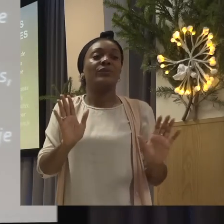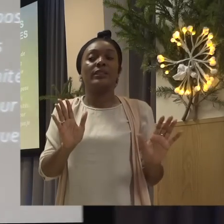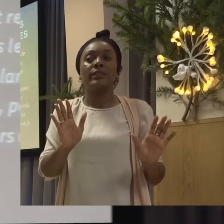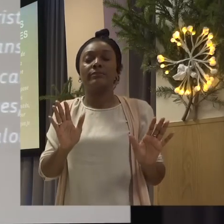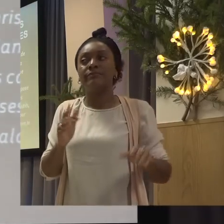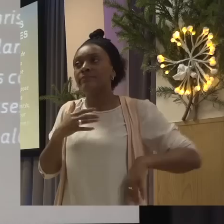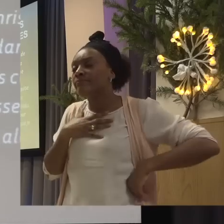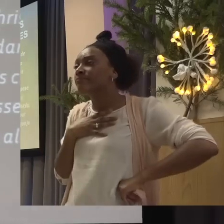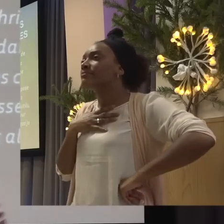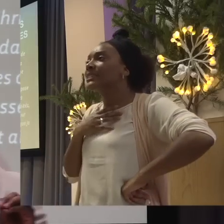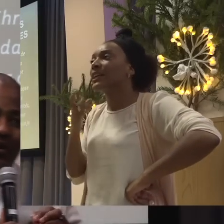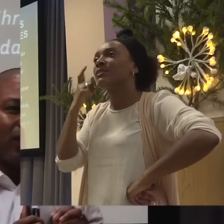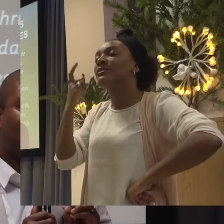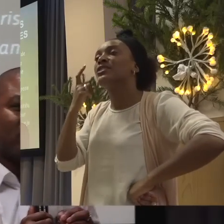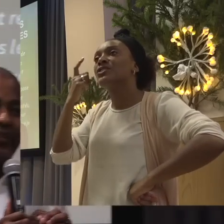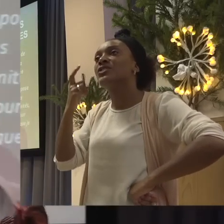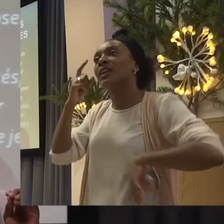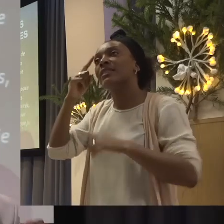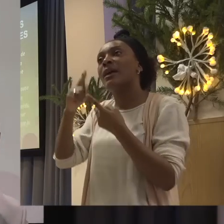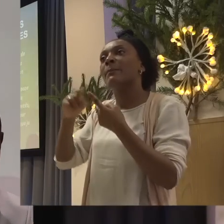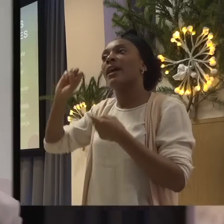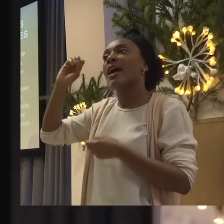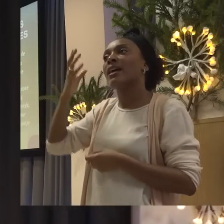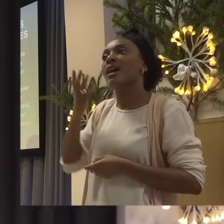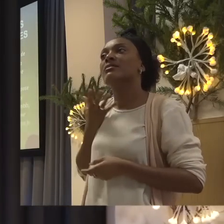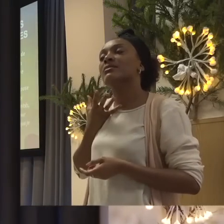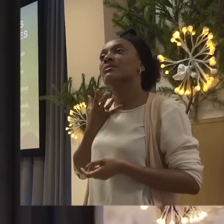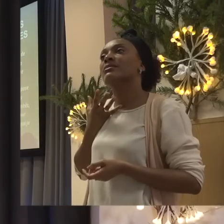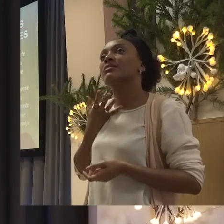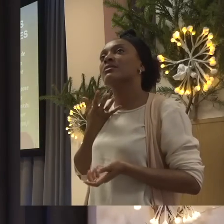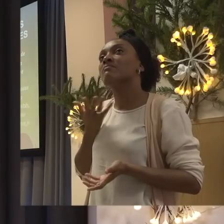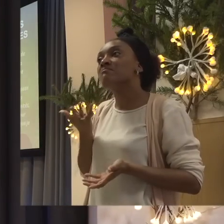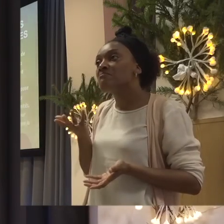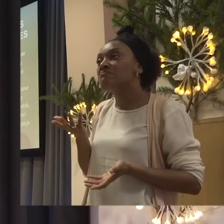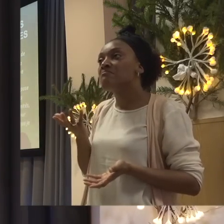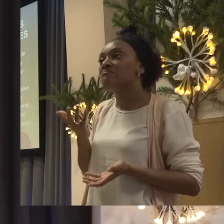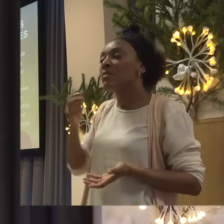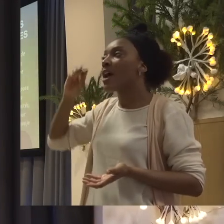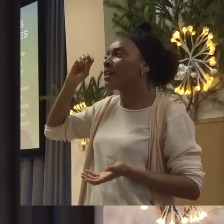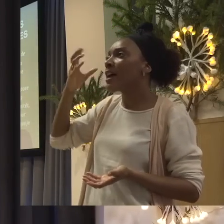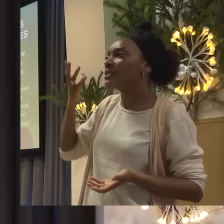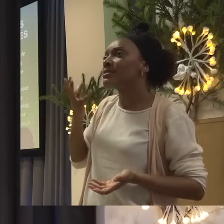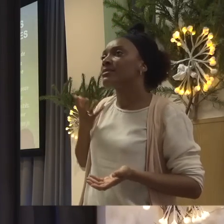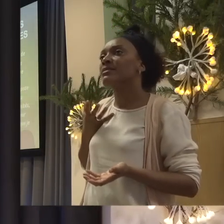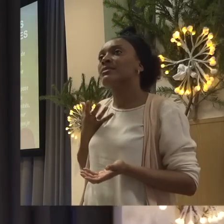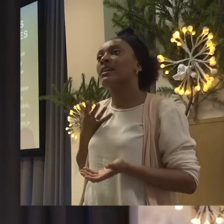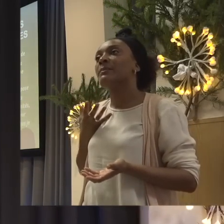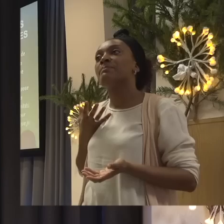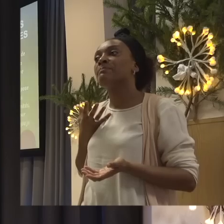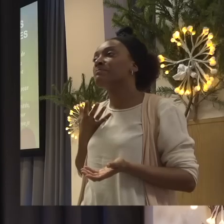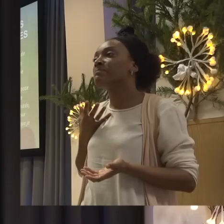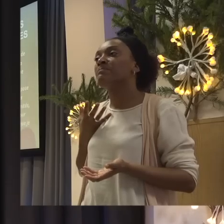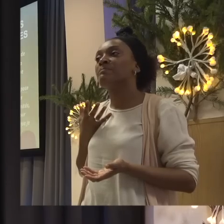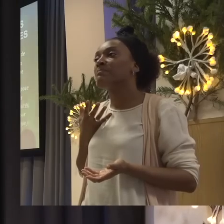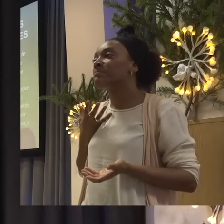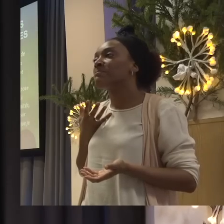vraiment à la notion de la grâce, on se rend compte qu'au fait, la grâce est tout sauf ce que l'on peut, dans son